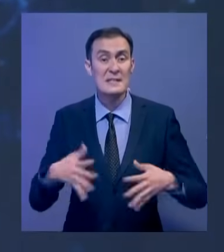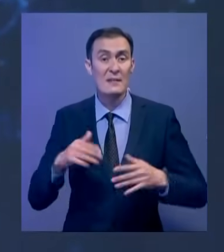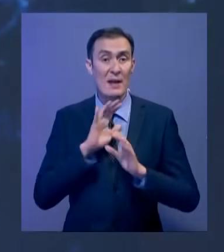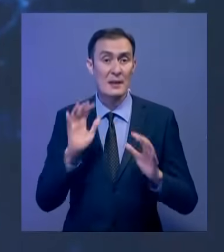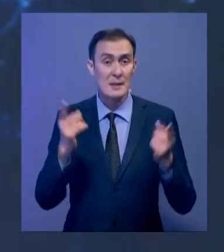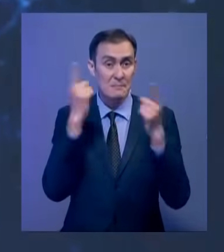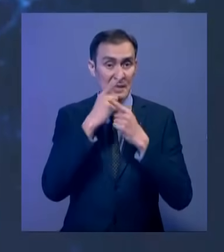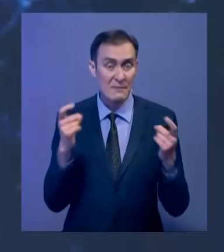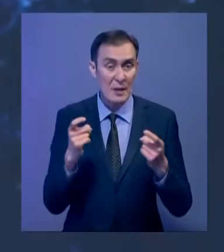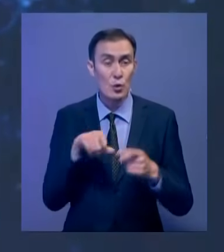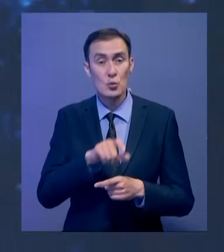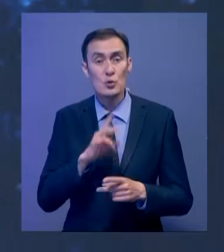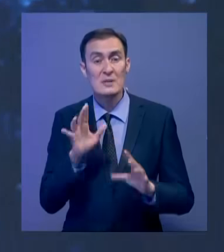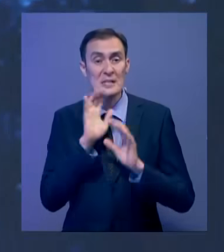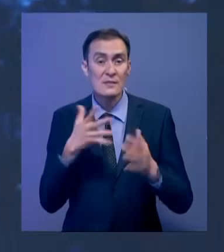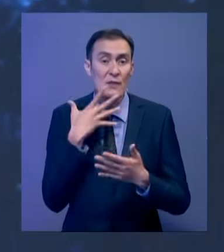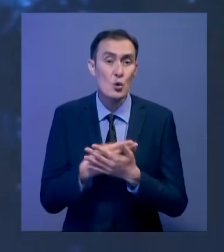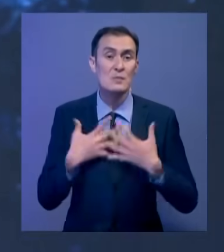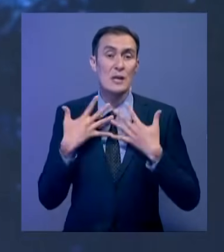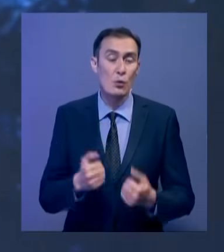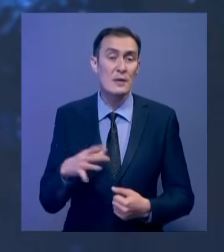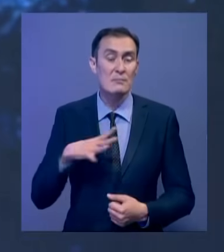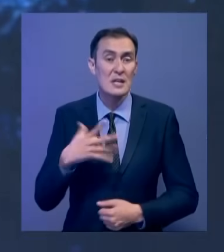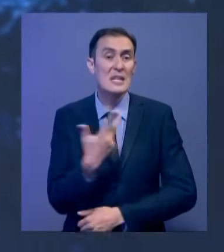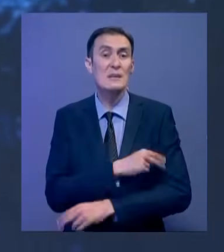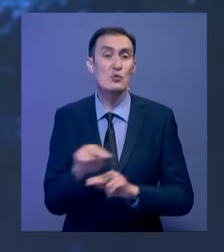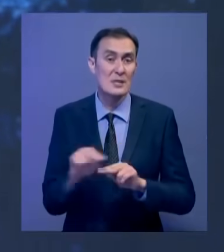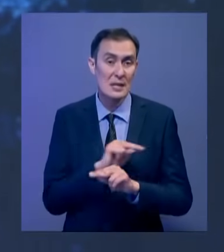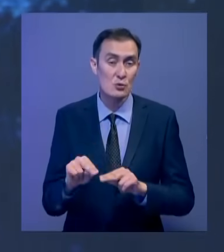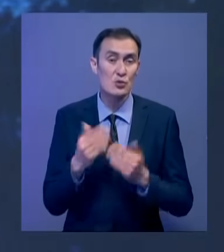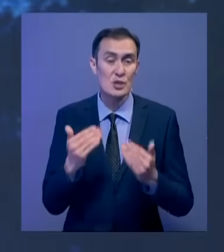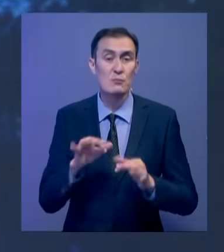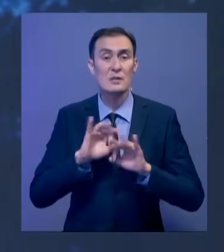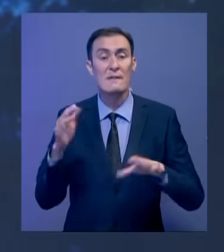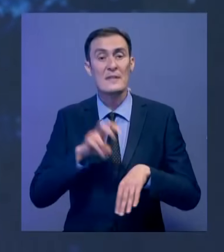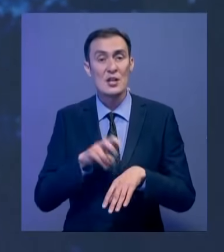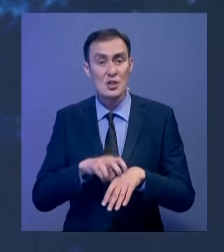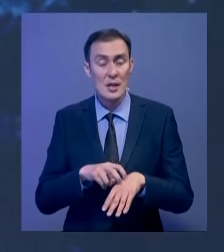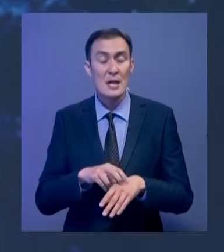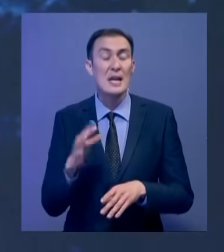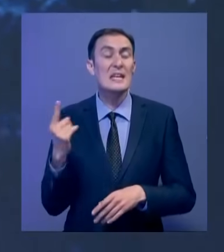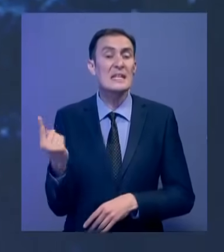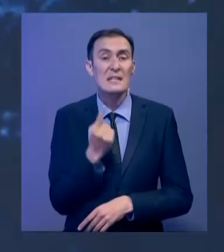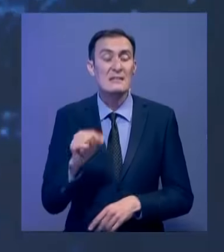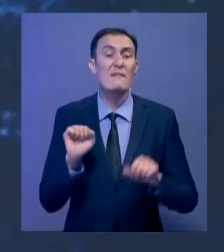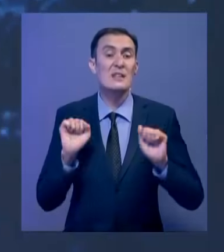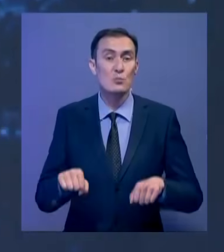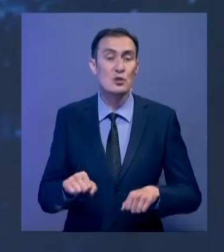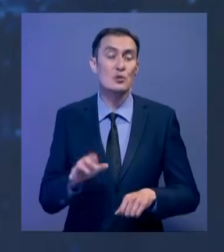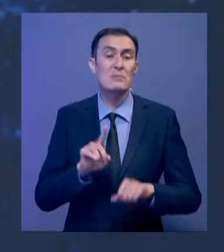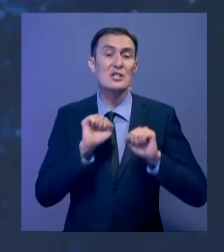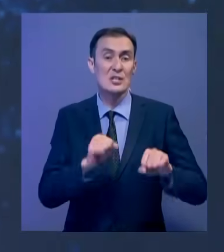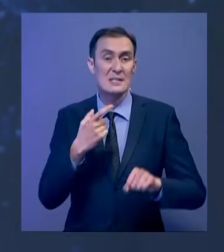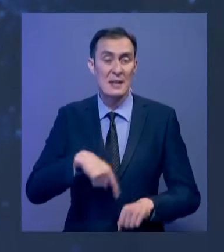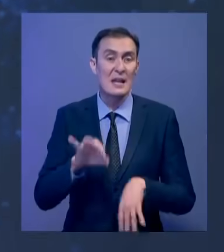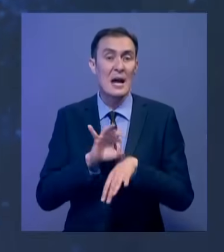призывают казахстанцев проявить заботу о собственном здоровье и пройти иммунизацию. Вакцинация, по словам медиков, остается единственным действенным способом защиты